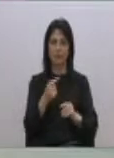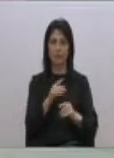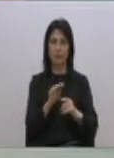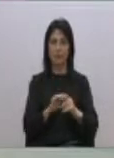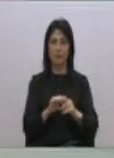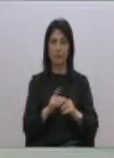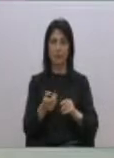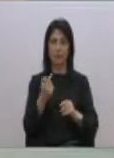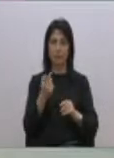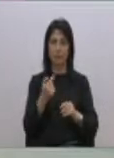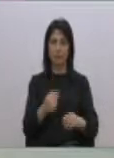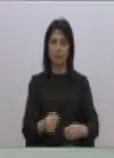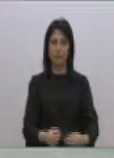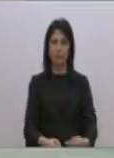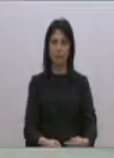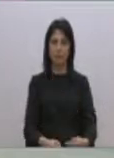eligoare,